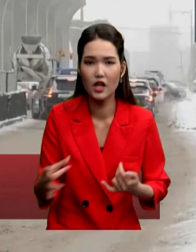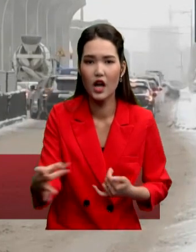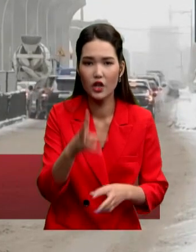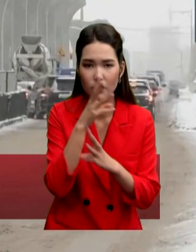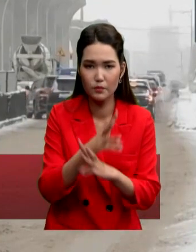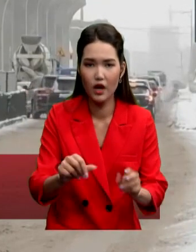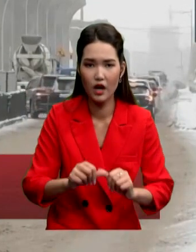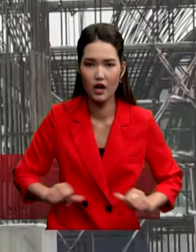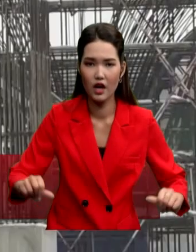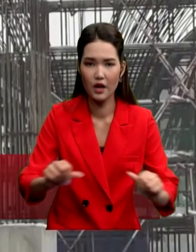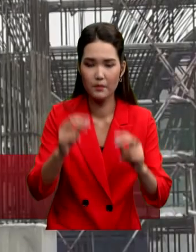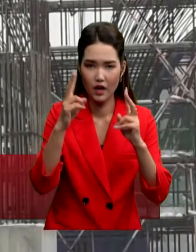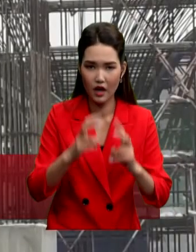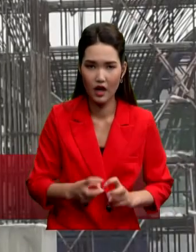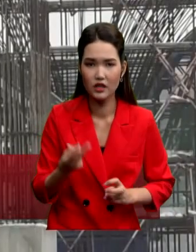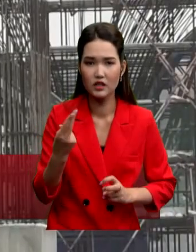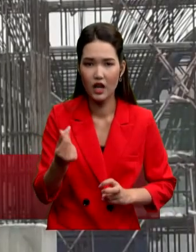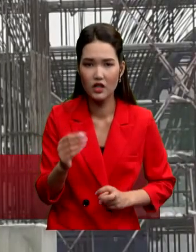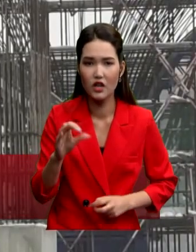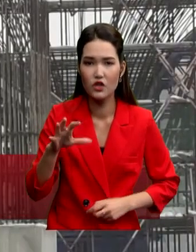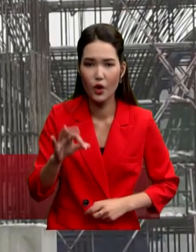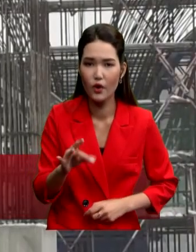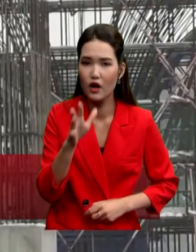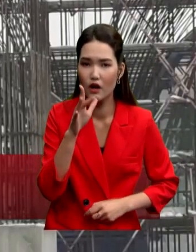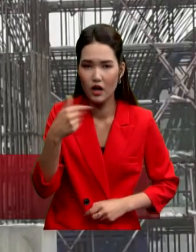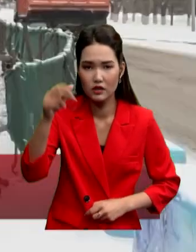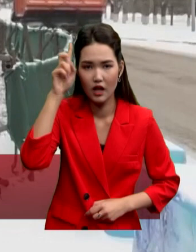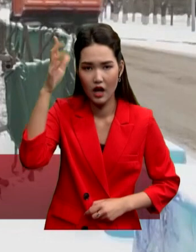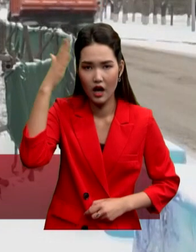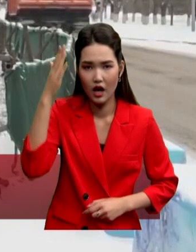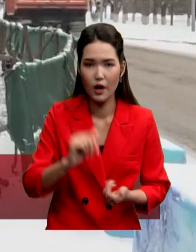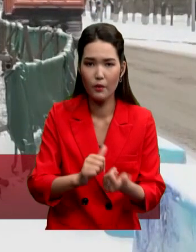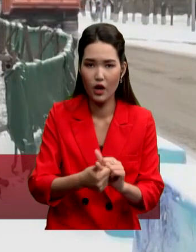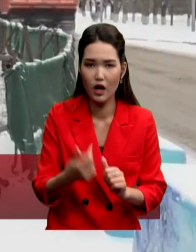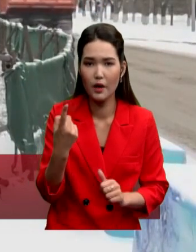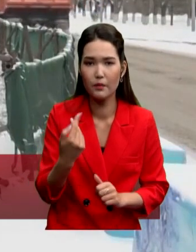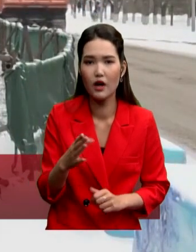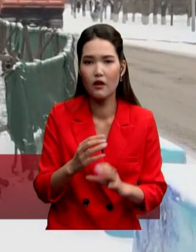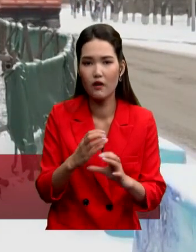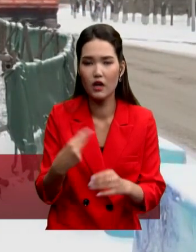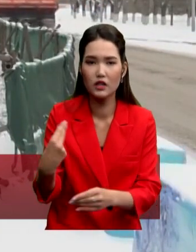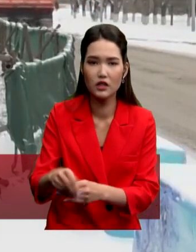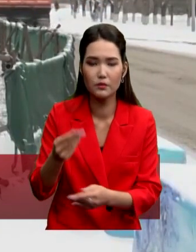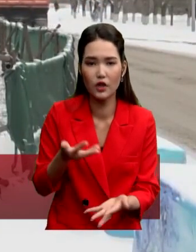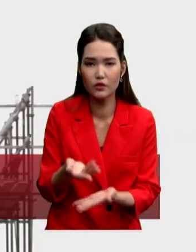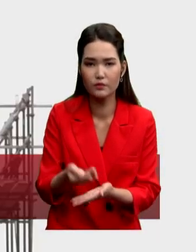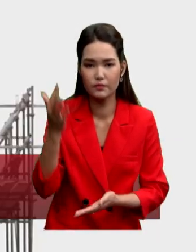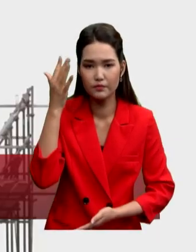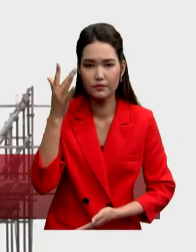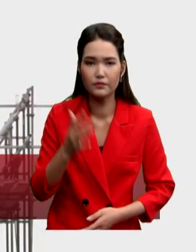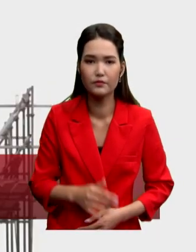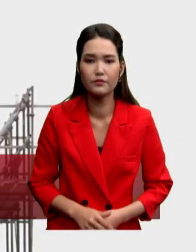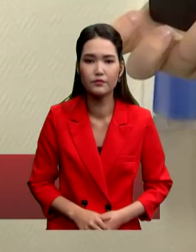бюджет комиссиясында қаралған. Ақша сәуір айында Елорда әкімдігіне аударылады. Оның бір бөлігі вагон сатып алуға жұмсалмақшы.